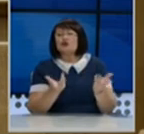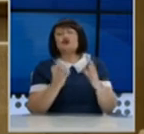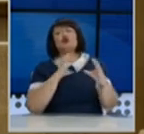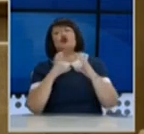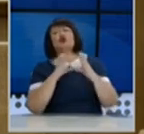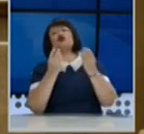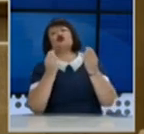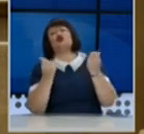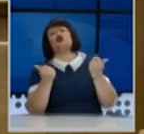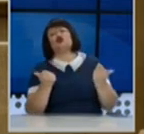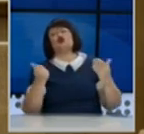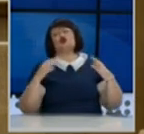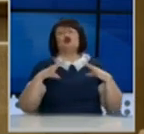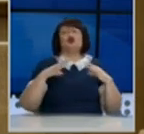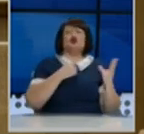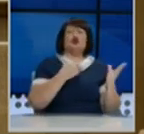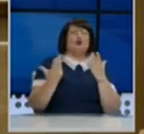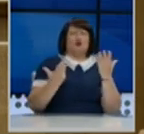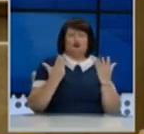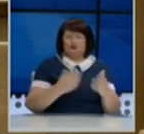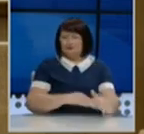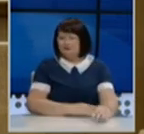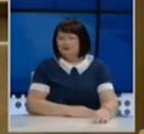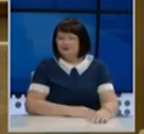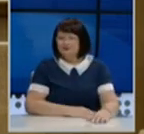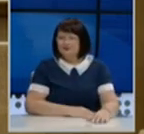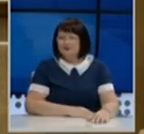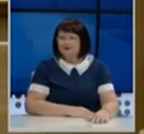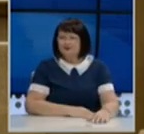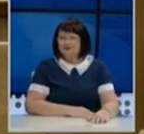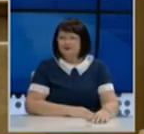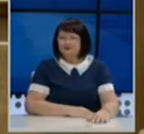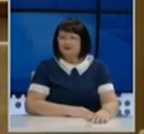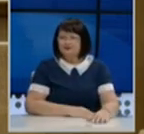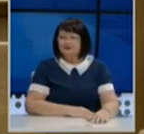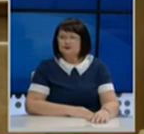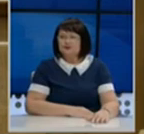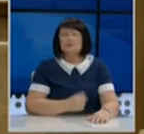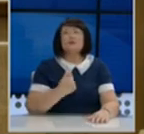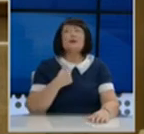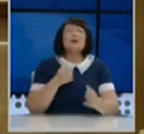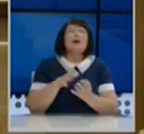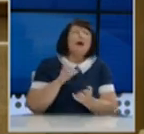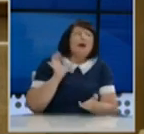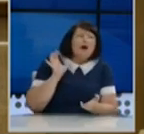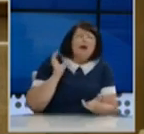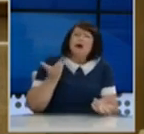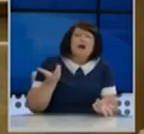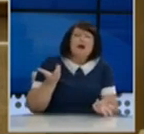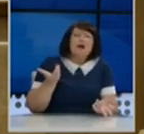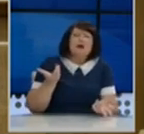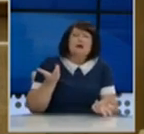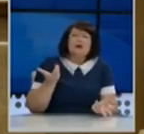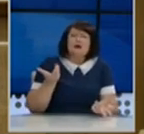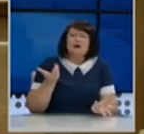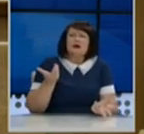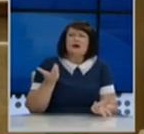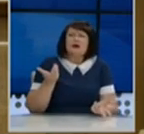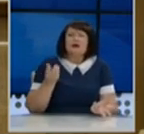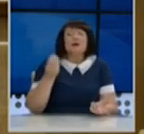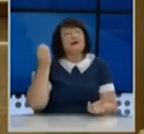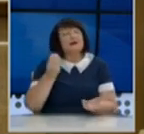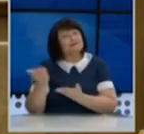επικοινωνιακά μέσα. Και έχω μείνει άναυδη, ακόμη, καλώς